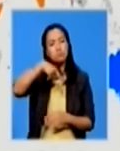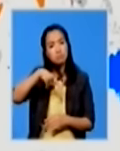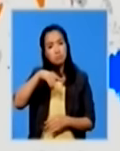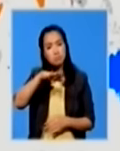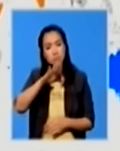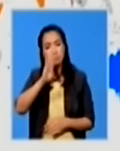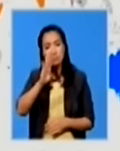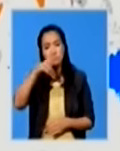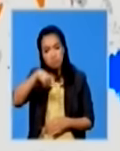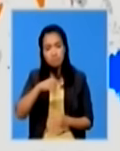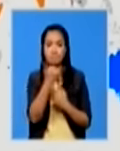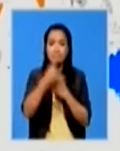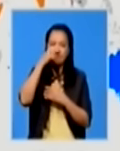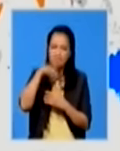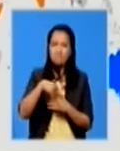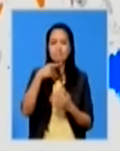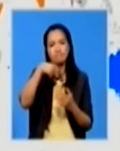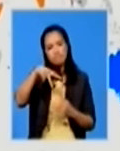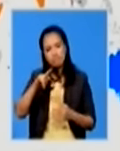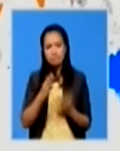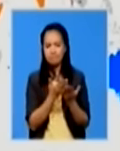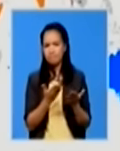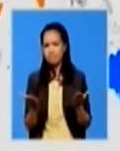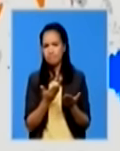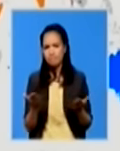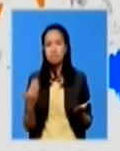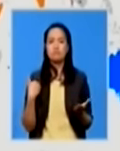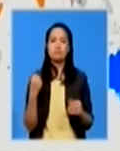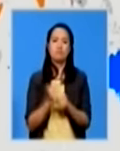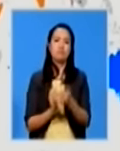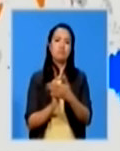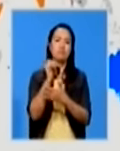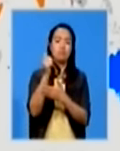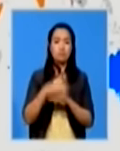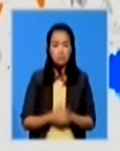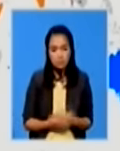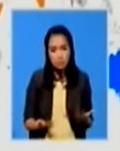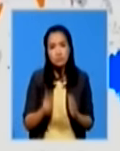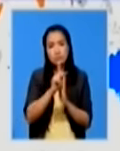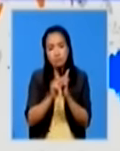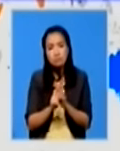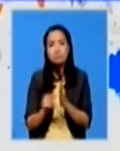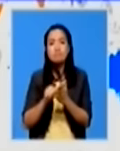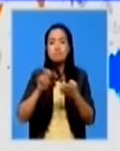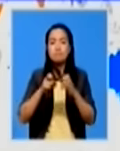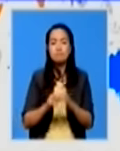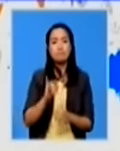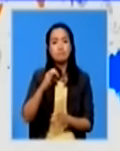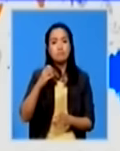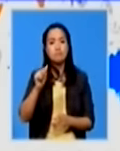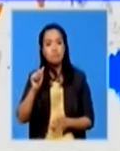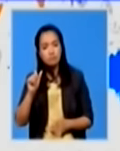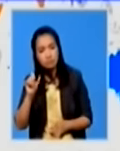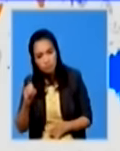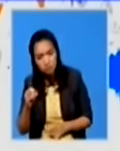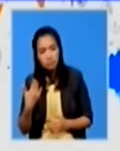ไทยนะครับรวมทั้งการแก้ปัญหากฎหมายของเรื่อง ICAO เรื่องพรกประมง